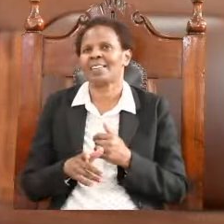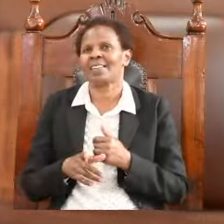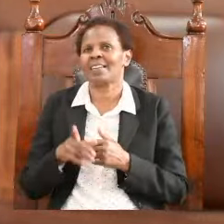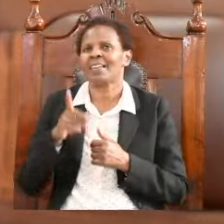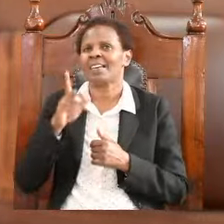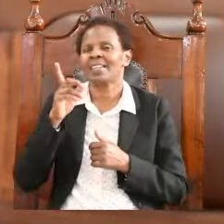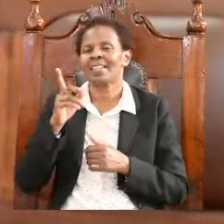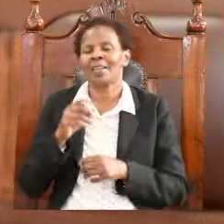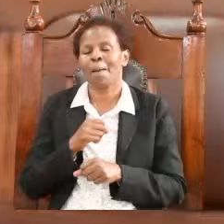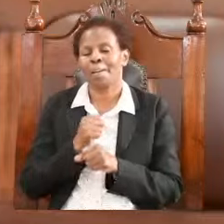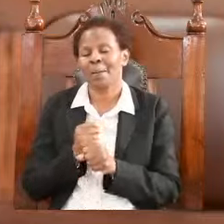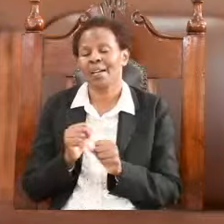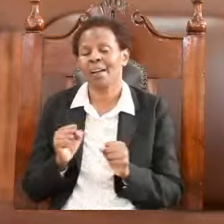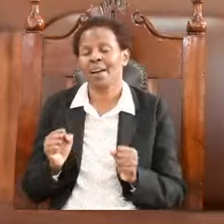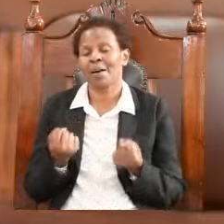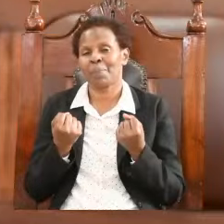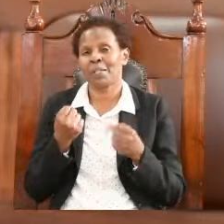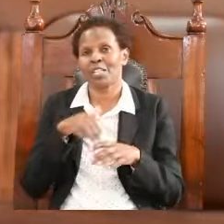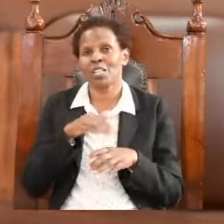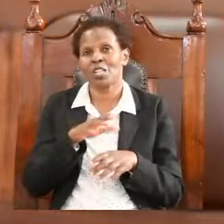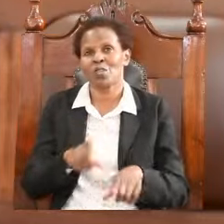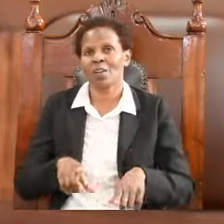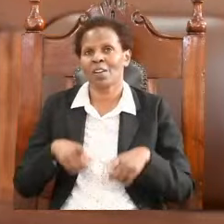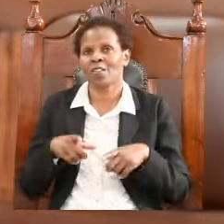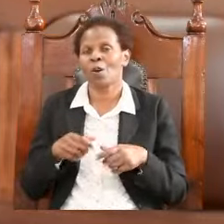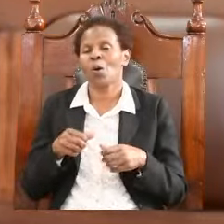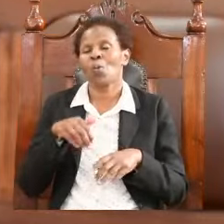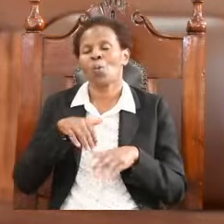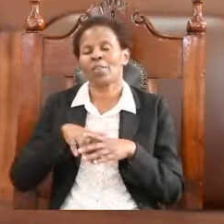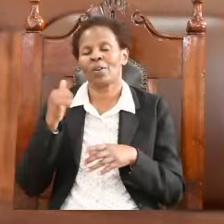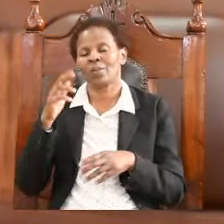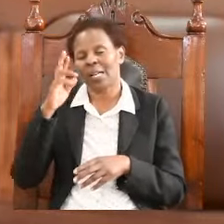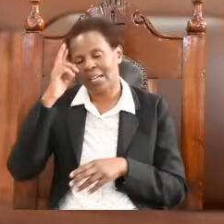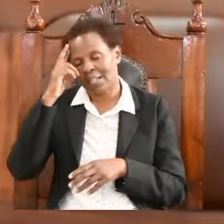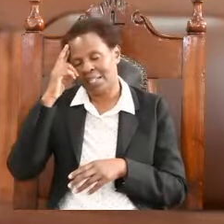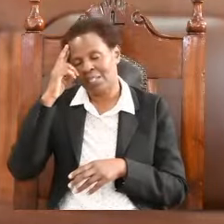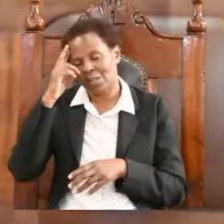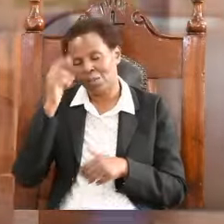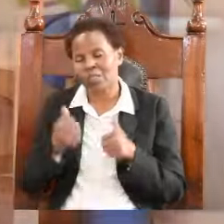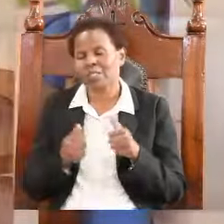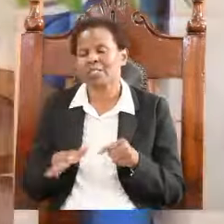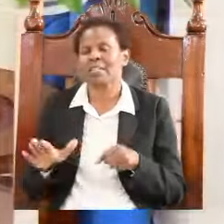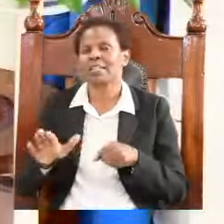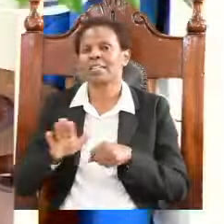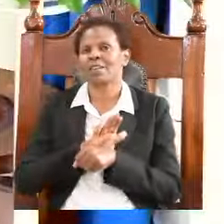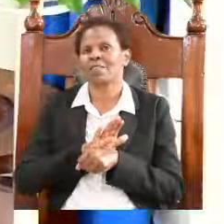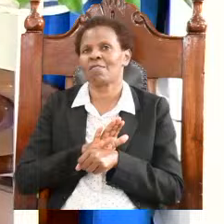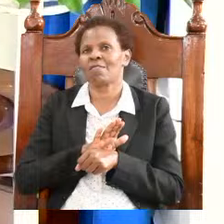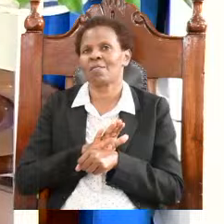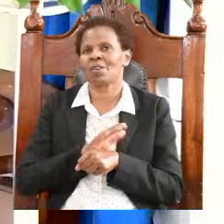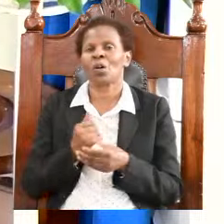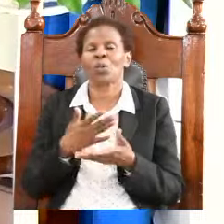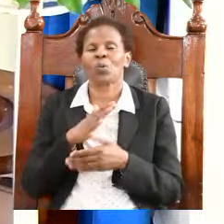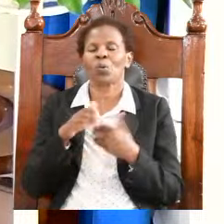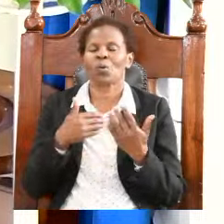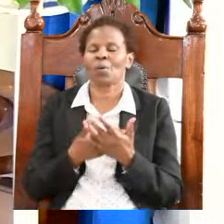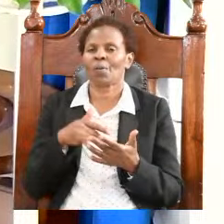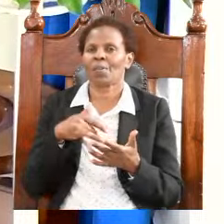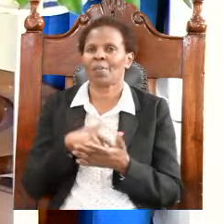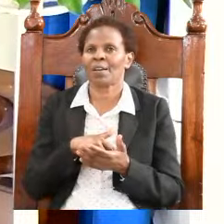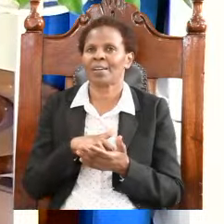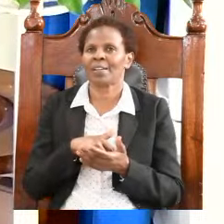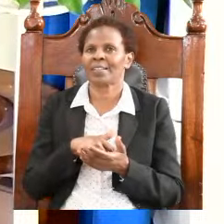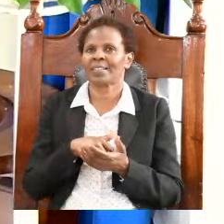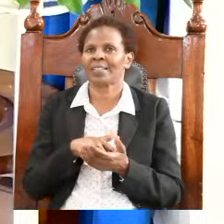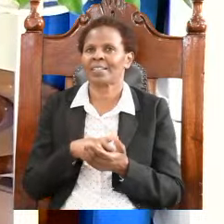etikagiria wikike miturire-ini itu atari na gitumi kiiganu na maundu-ini macio mothe mamwona maria